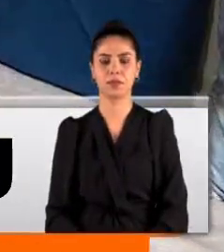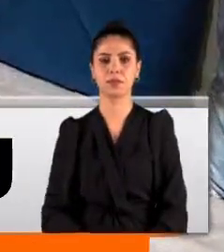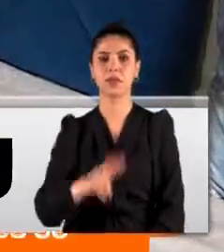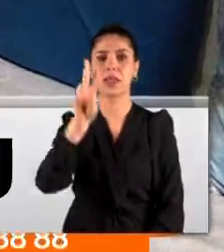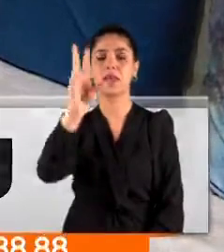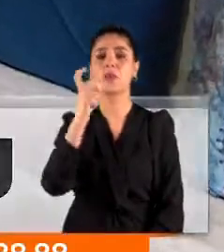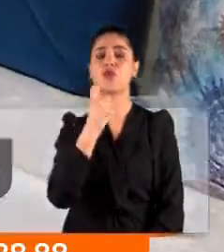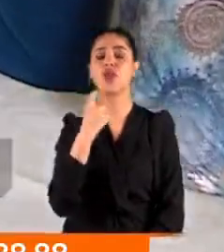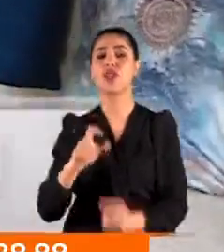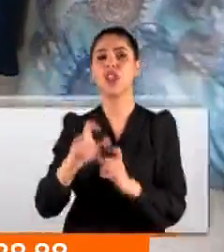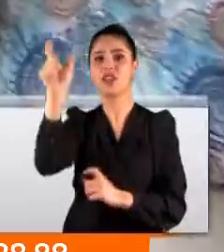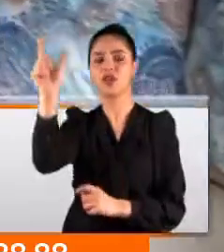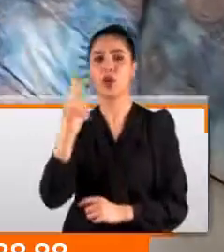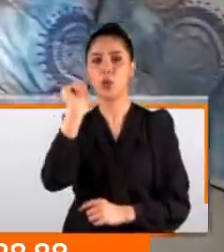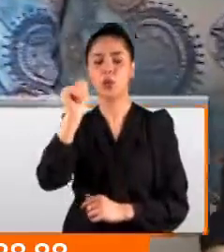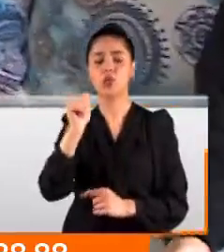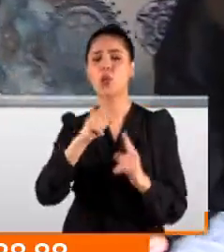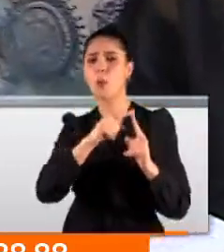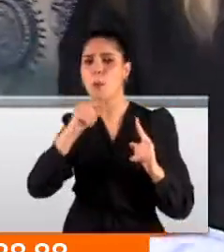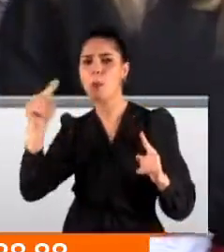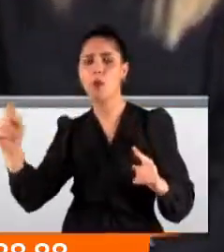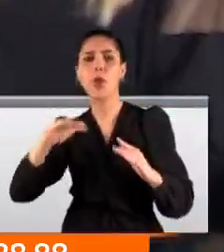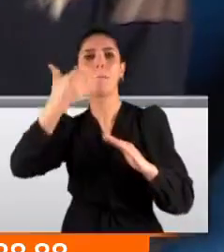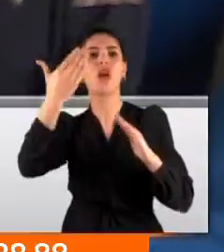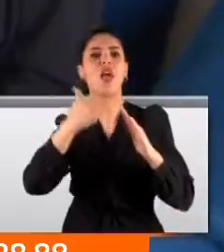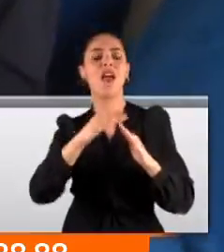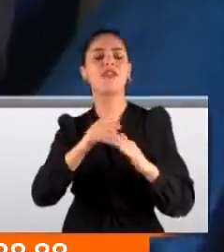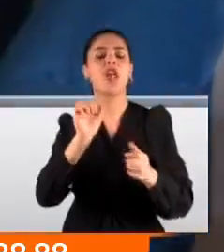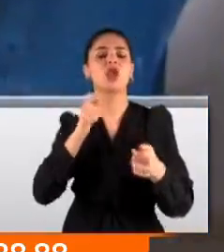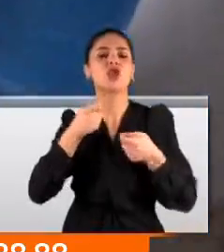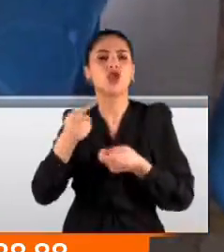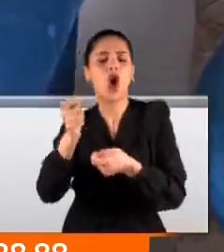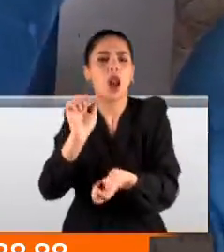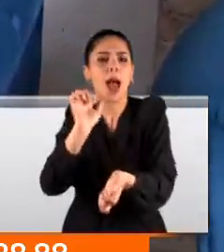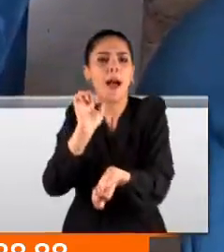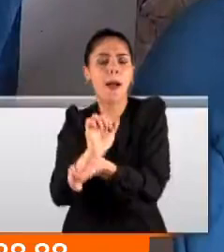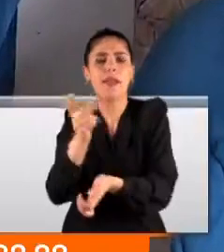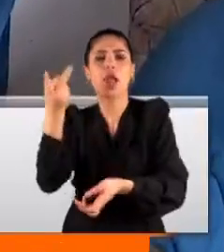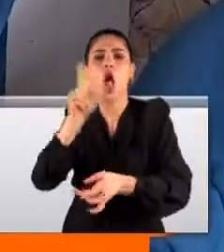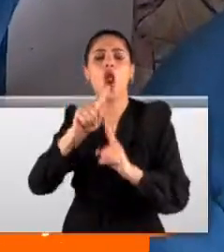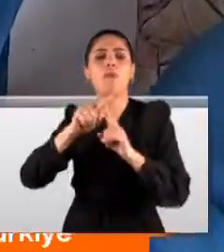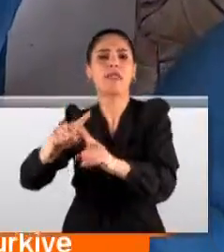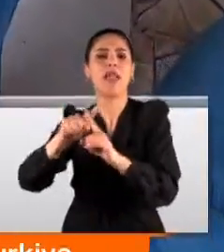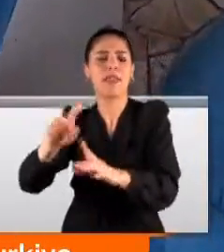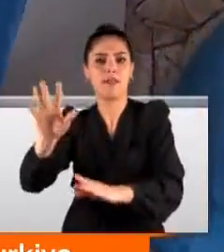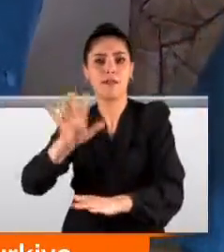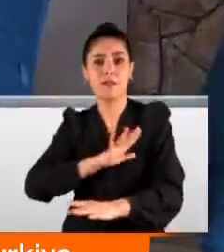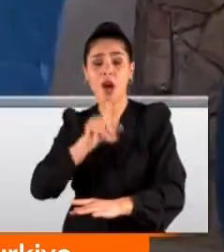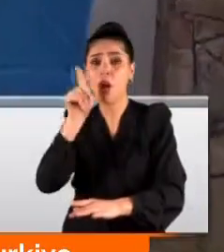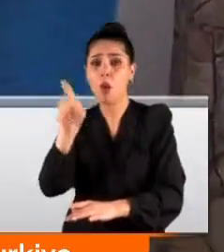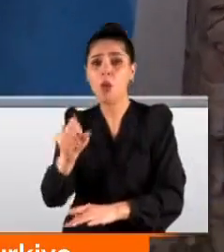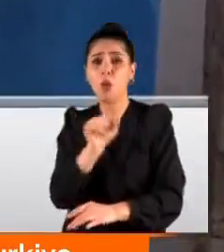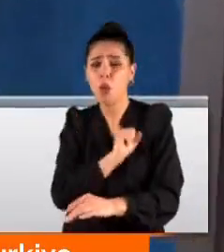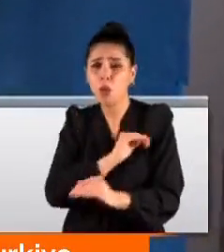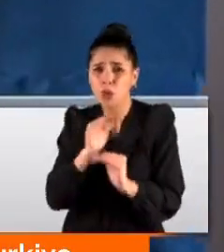23 yaşındaki Şilan 3 gün boyunca bir başka evde alıkondu ve ölüm tehditleri aldı. Yaşattığı o